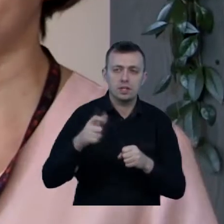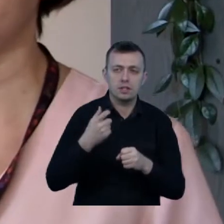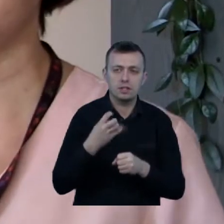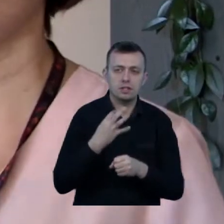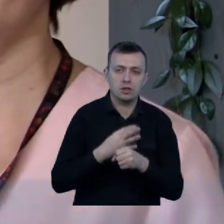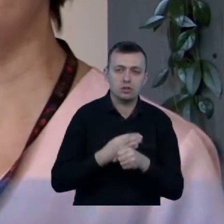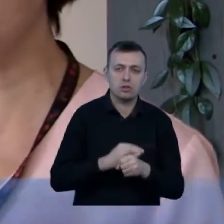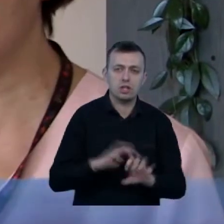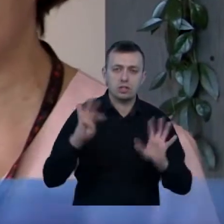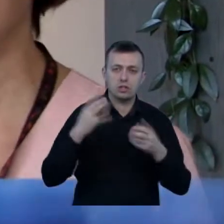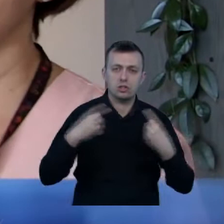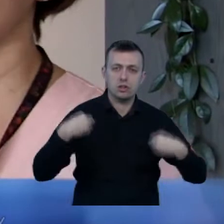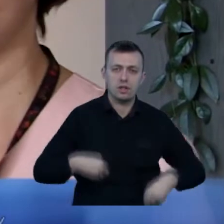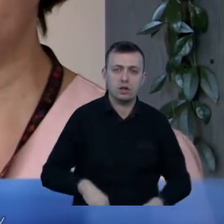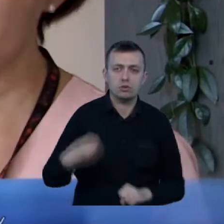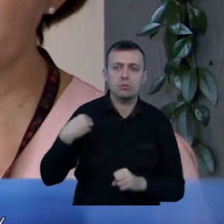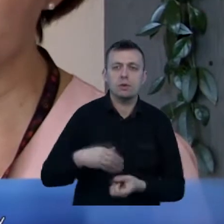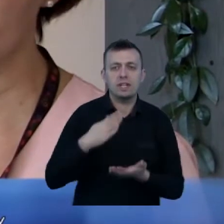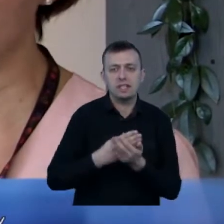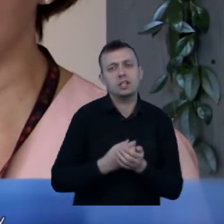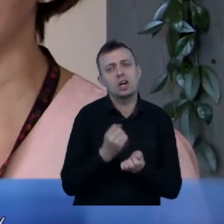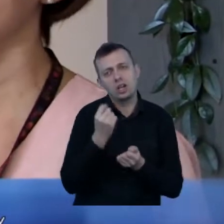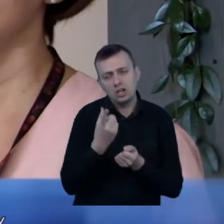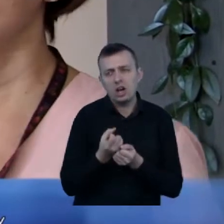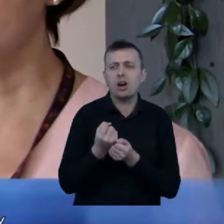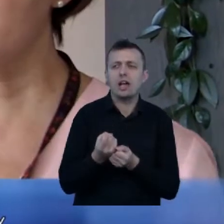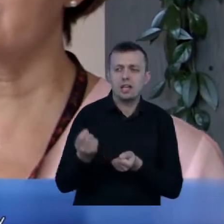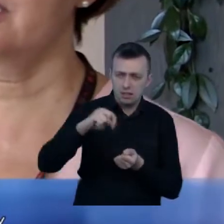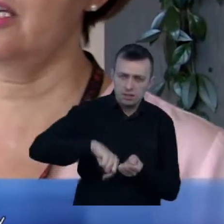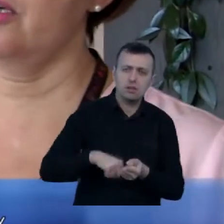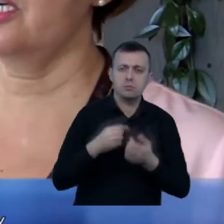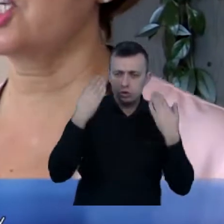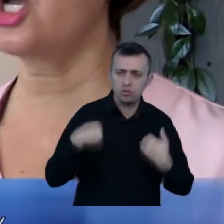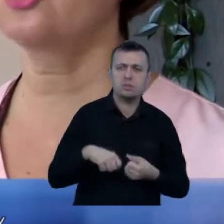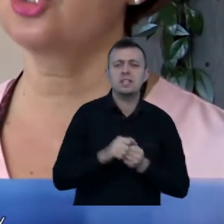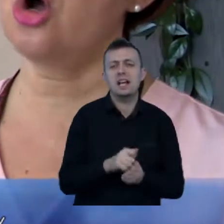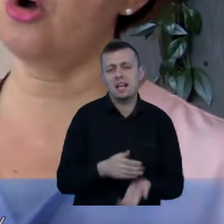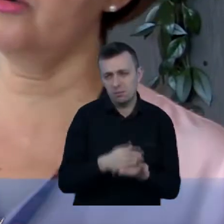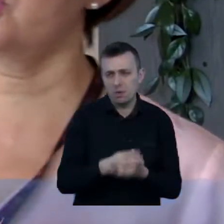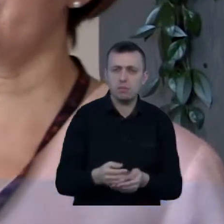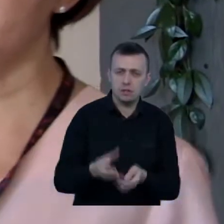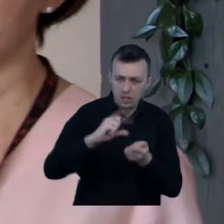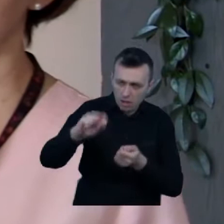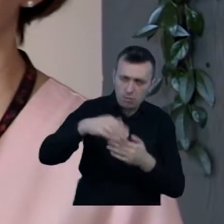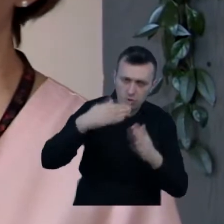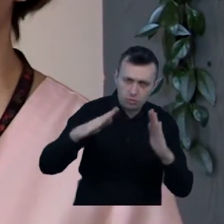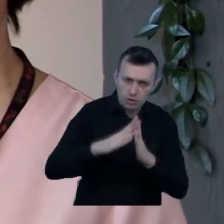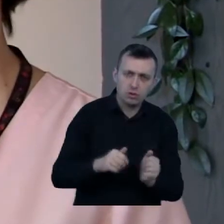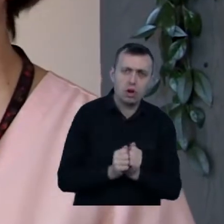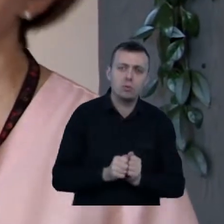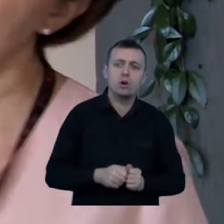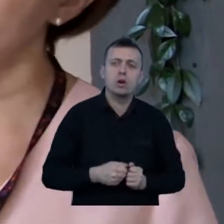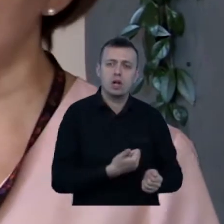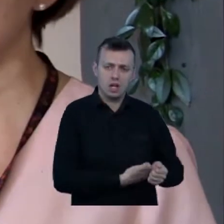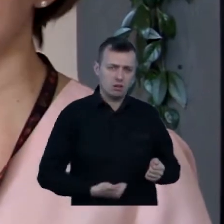to przypadki z bólami brzucha, z bólami w klatce piersiowej. Można, jeżeli chodzi o przypadki bólów